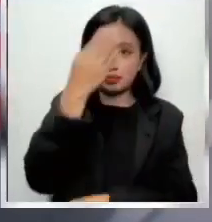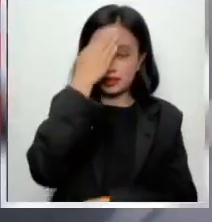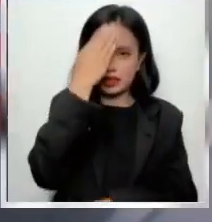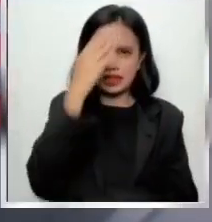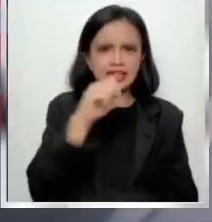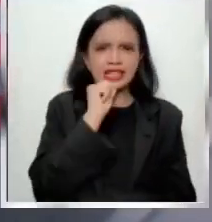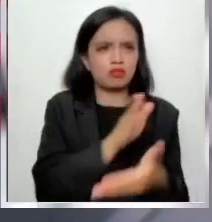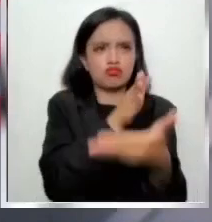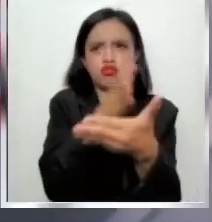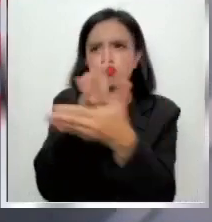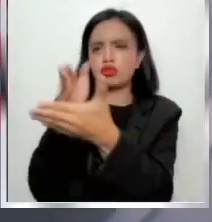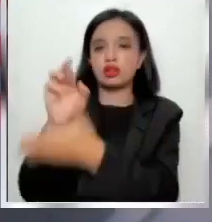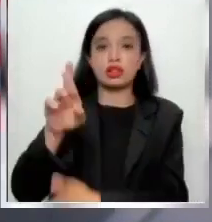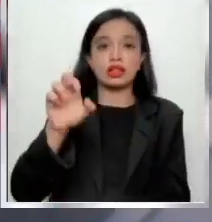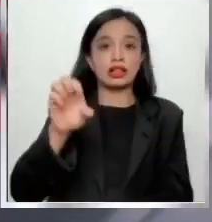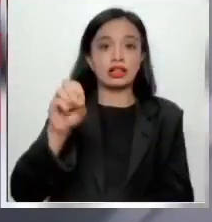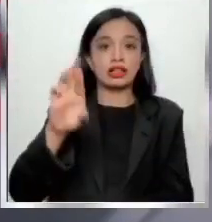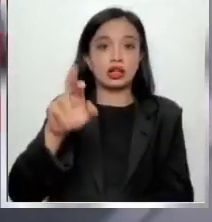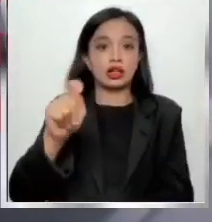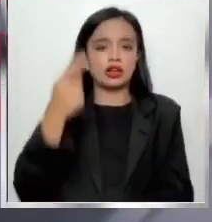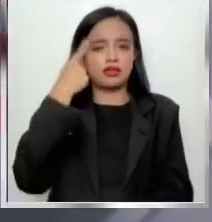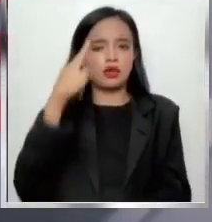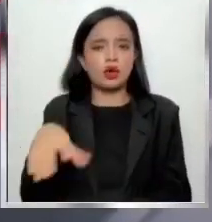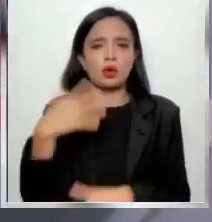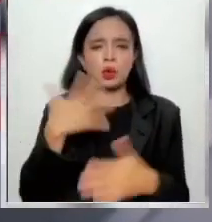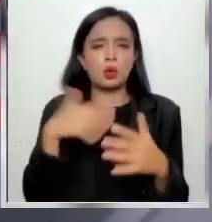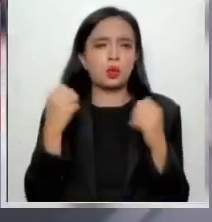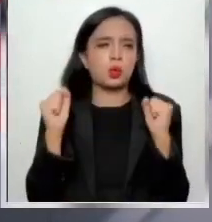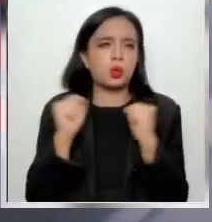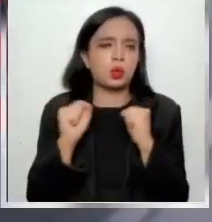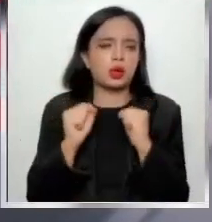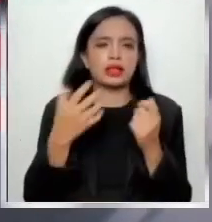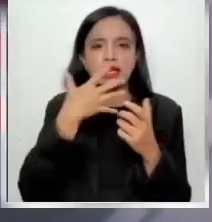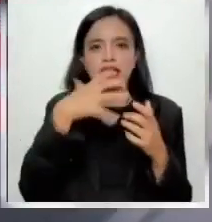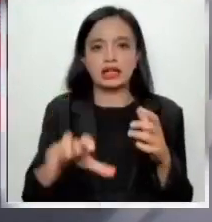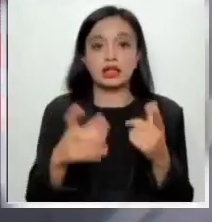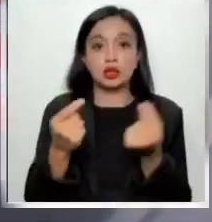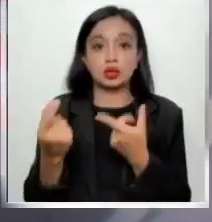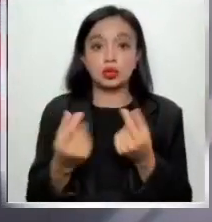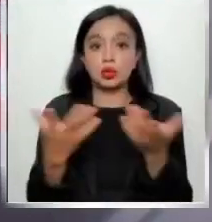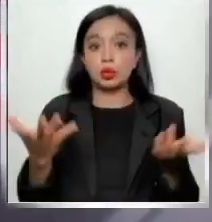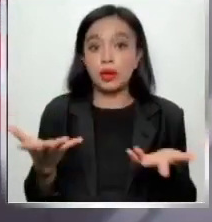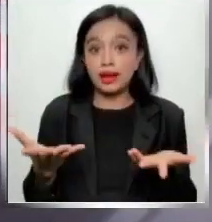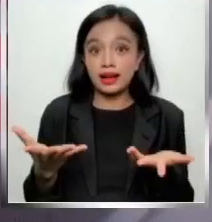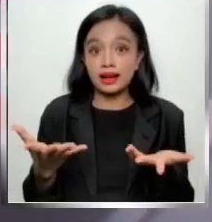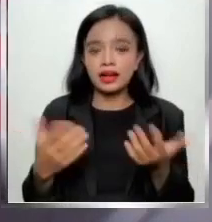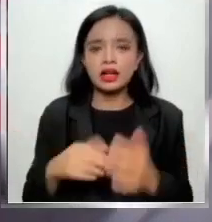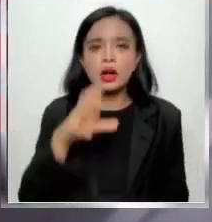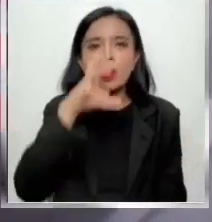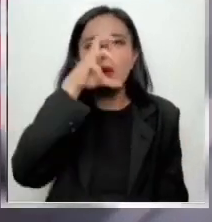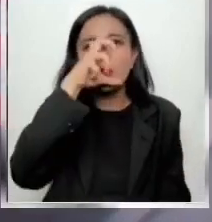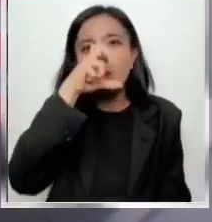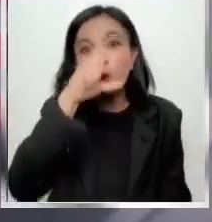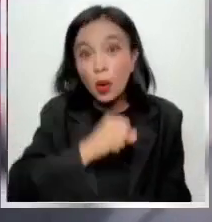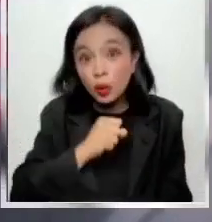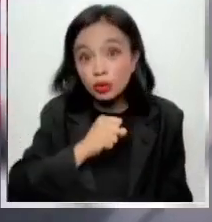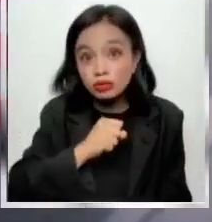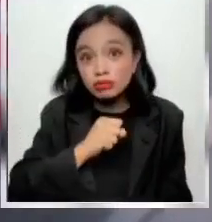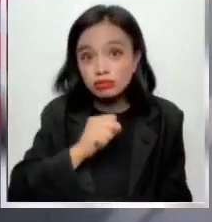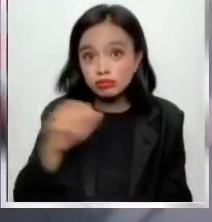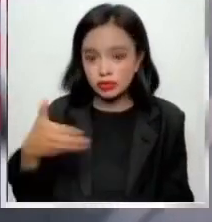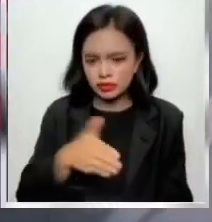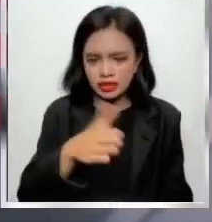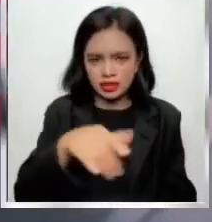para magpalamig ngayong taginit, nagtampisaw na lamang sila sa isang lumang fish tank. Kuya